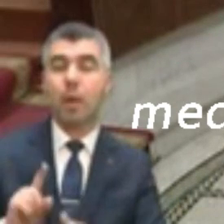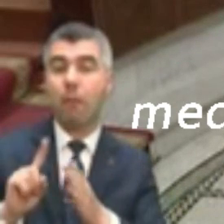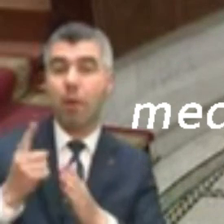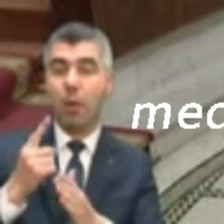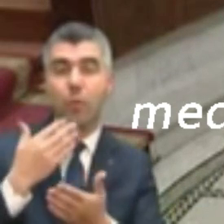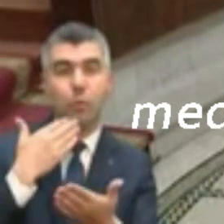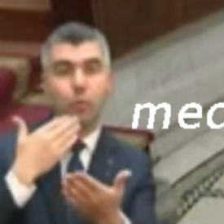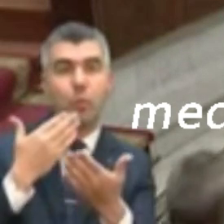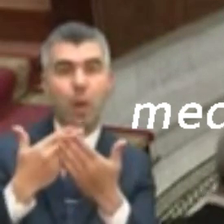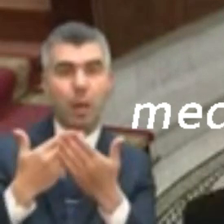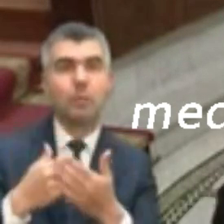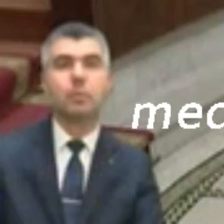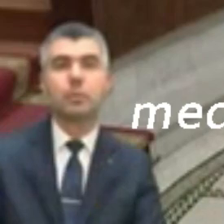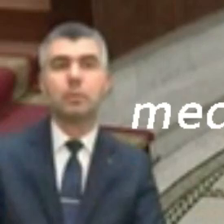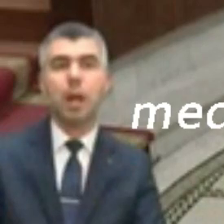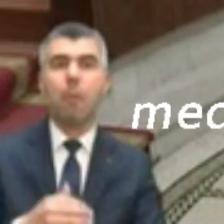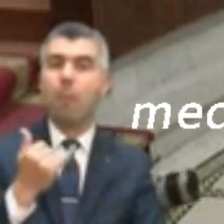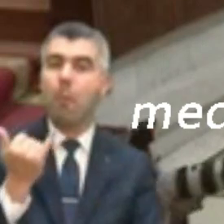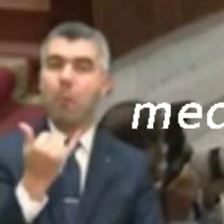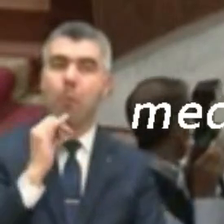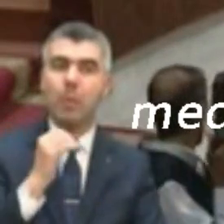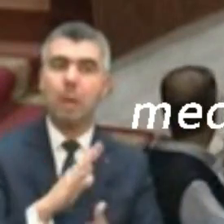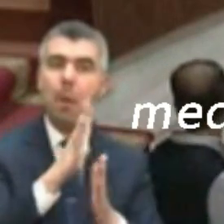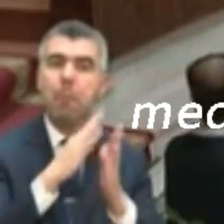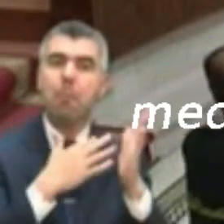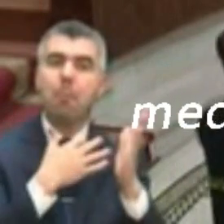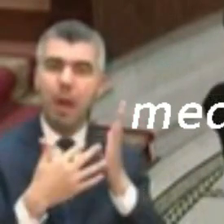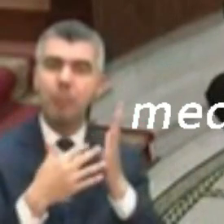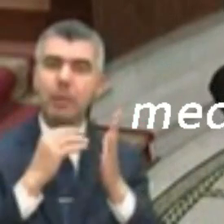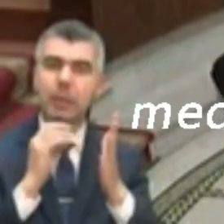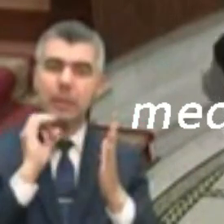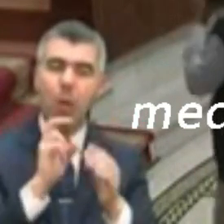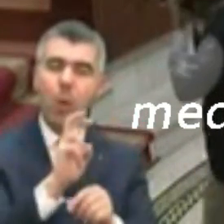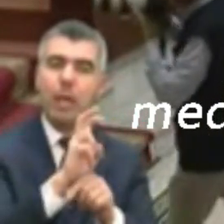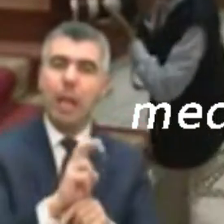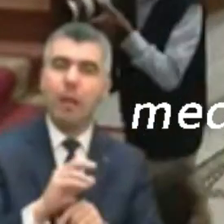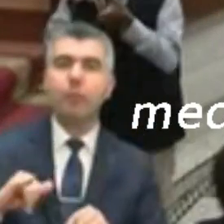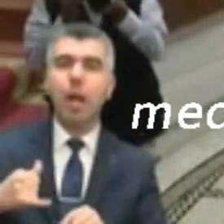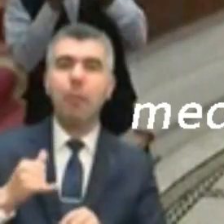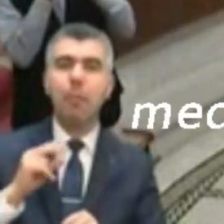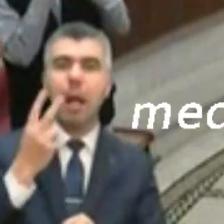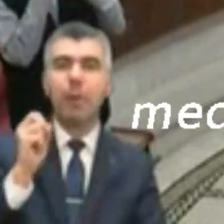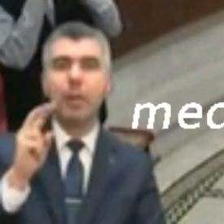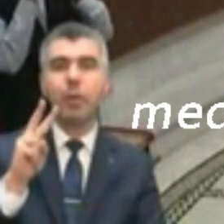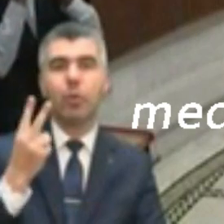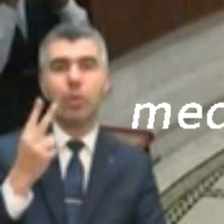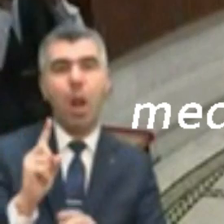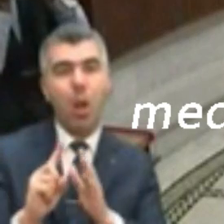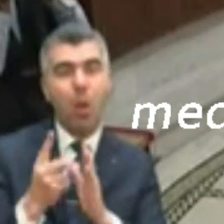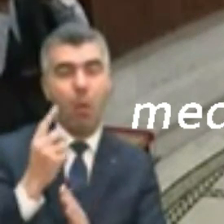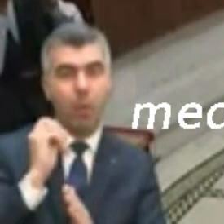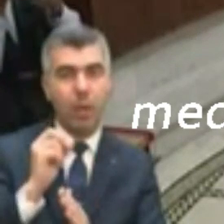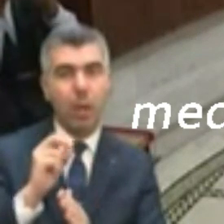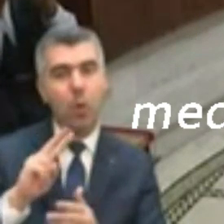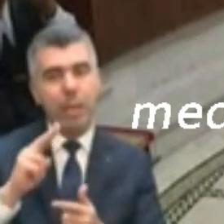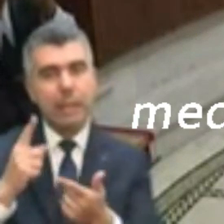بغيت نشكركم على الاهتمام ديالكم برنامج فرصة في النسخة الأولى ديالو 2022 والثانية